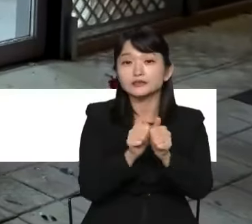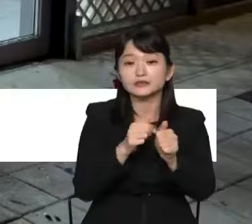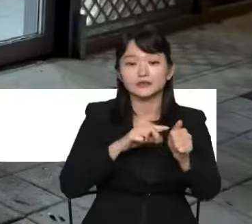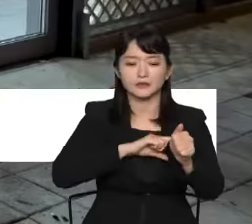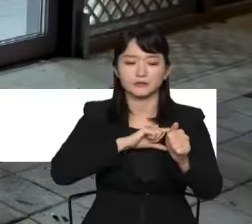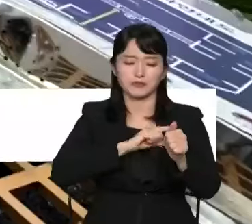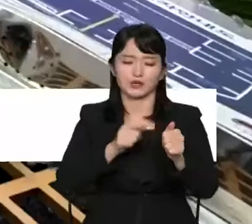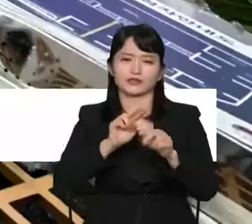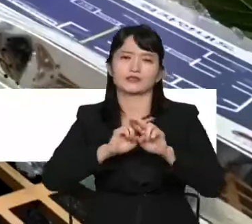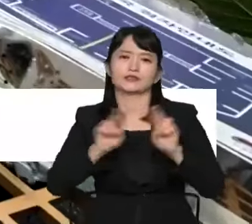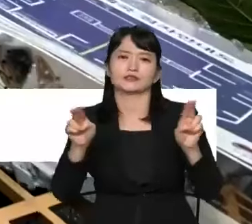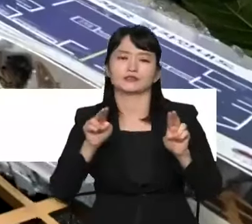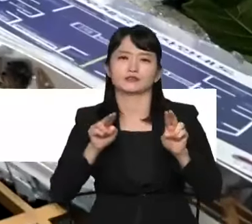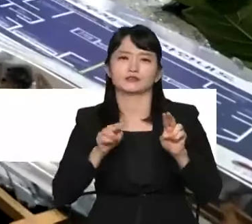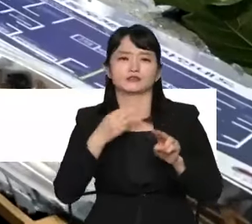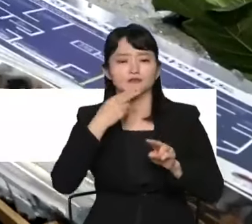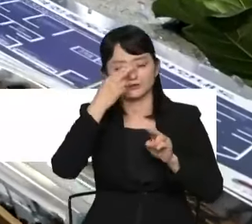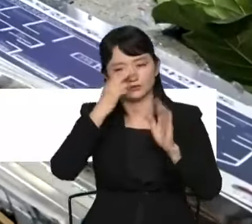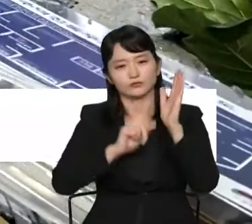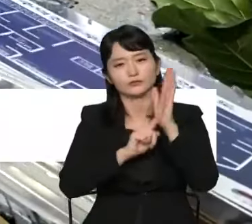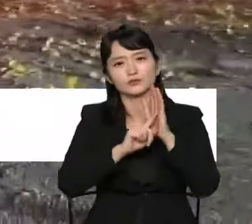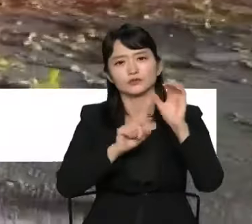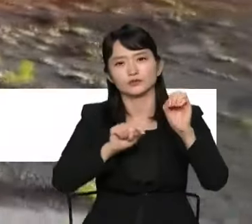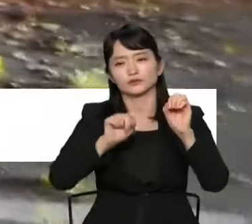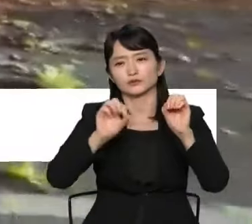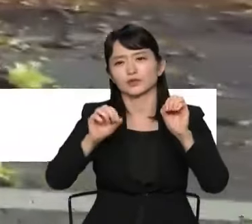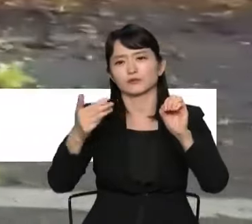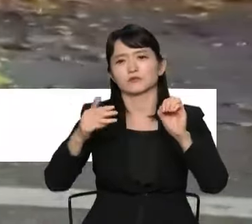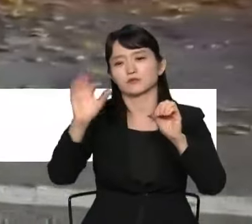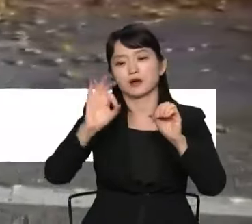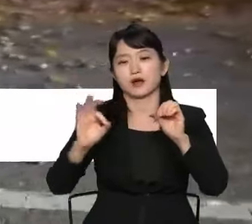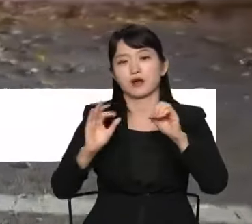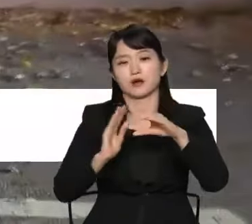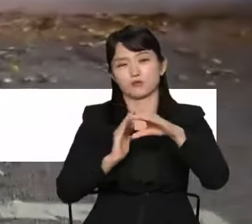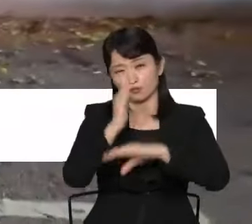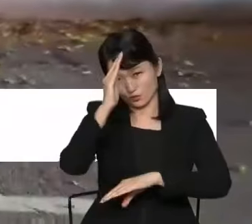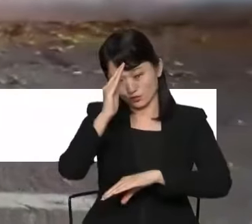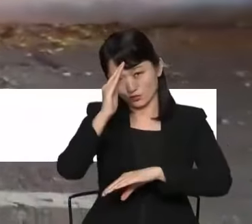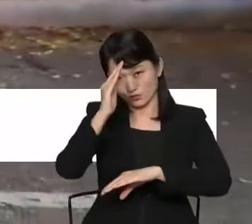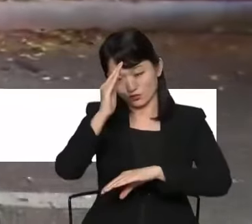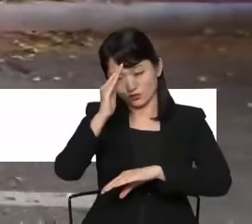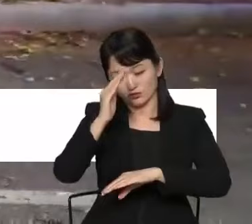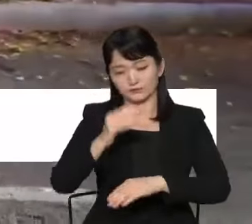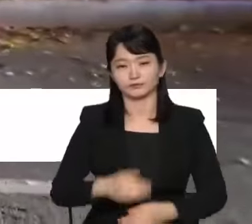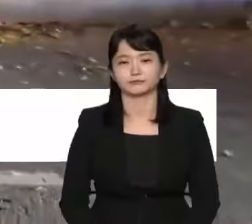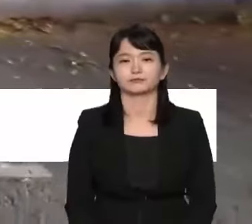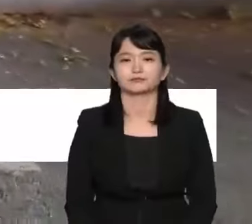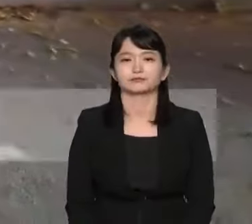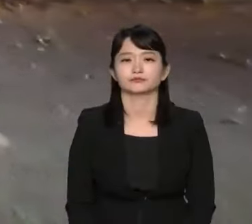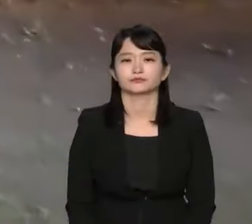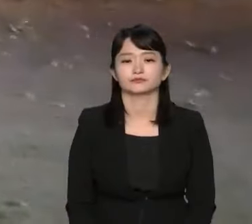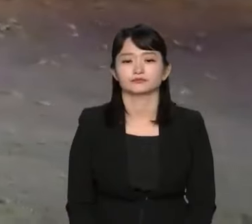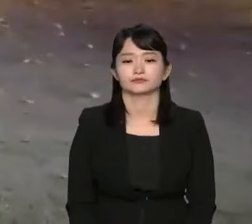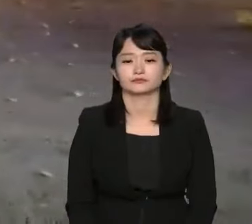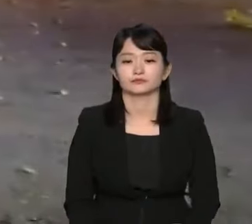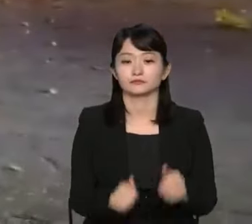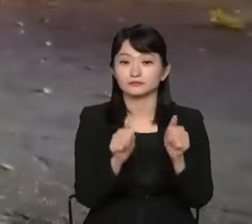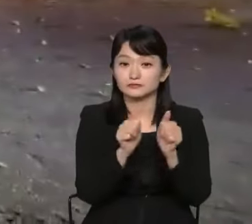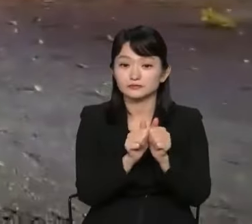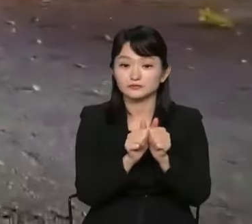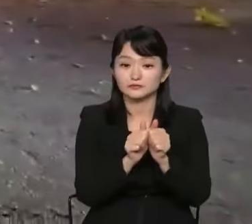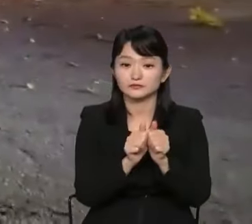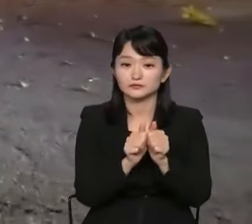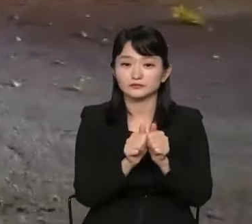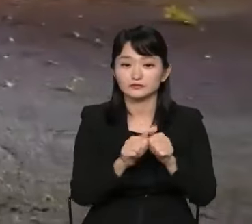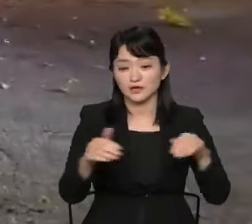취소 수준인 혈중 알코올 농도 0.08% 훌쩍 넘길 정도로 만취해 있었습니다 남성의 추태는